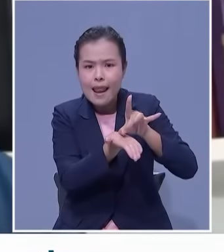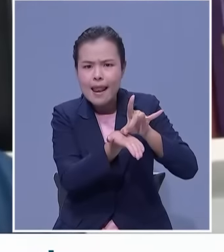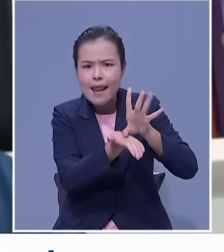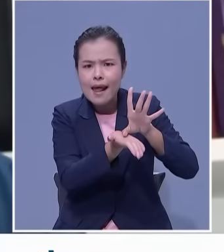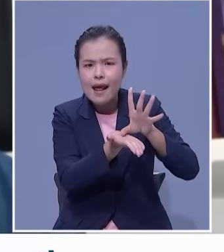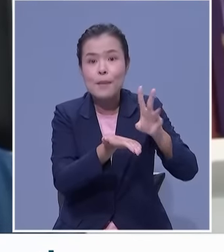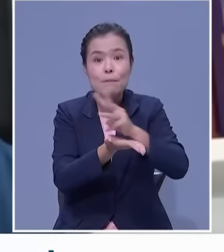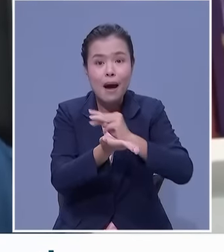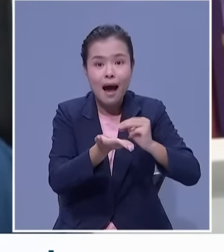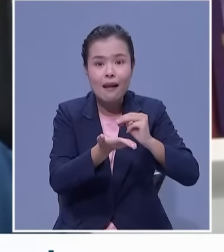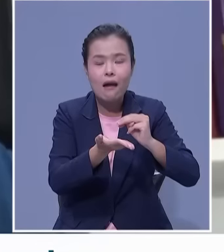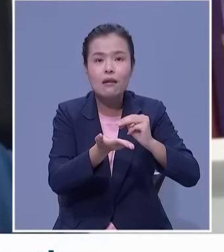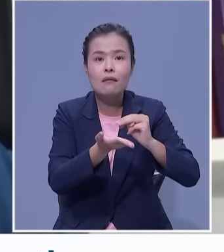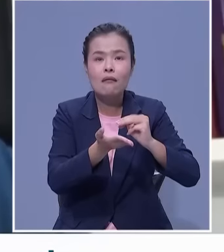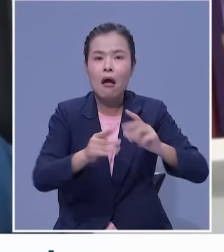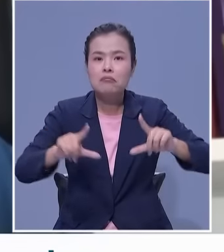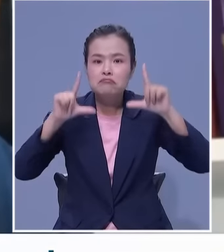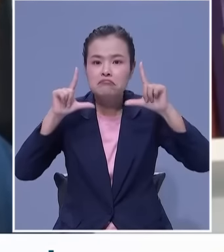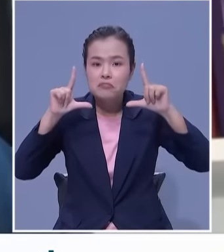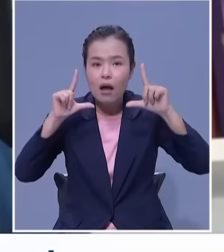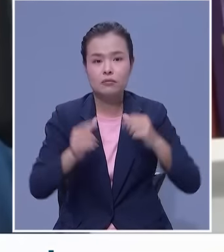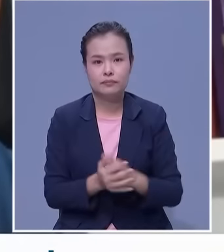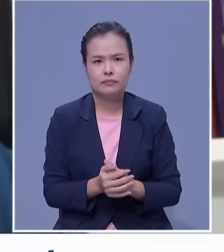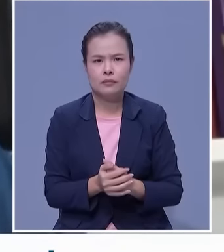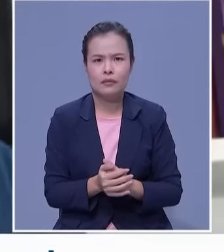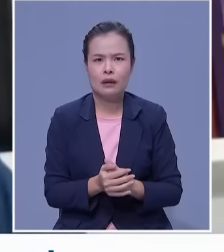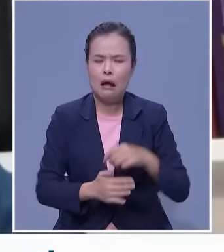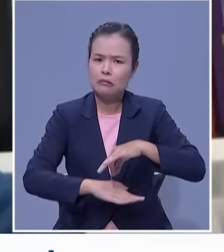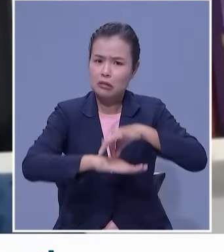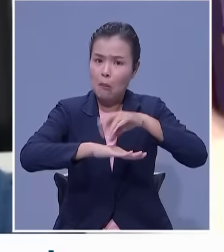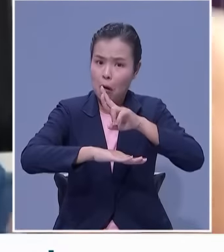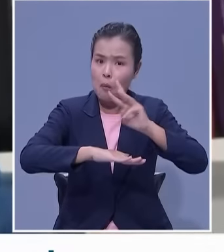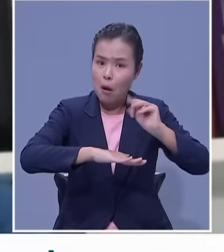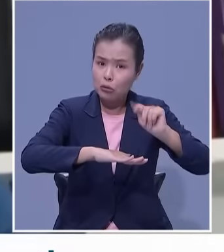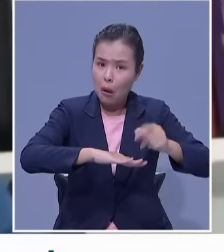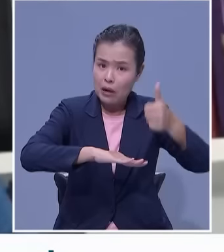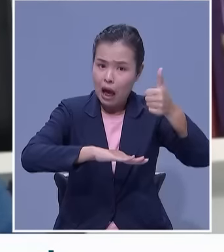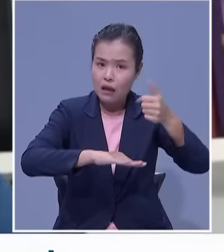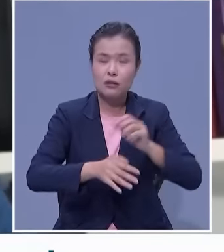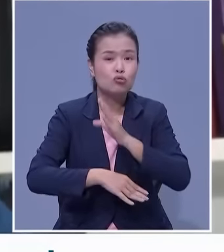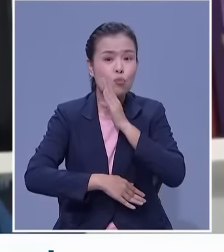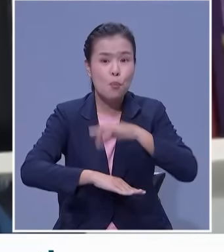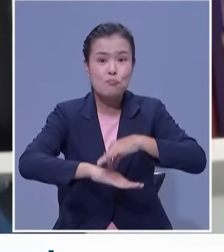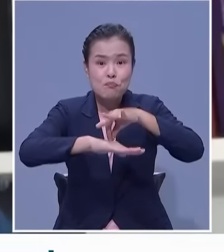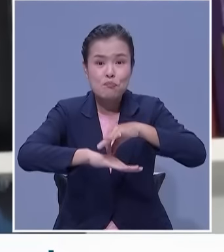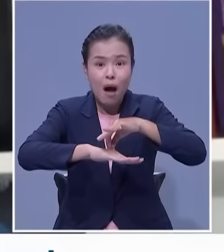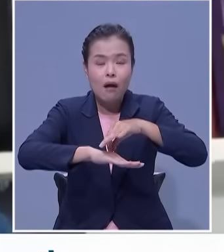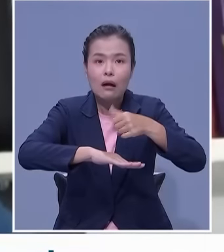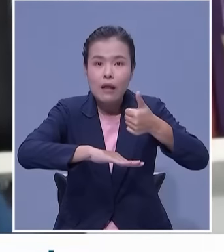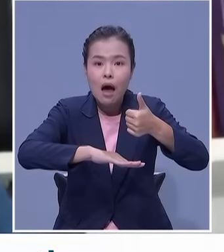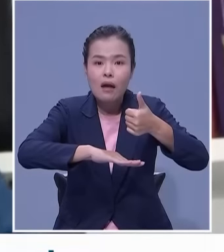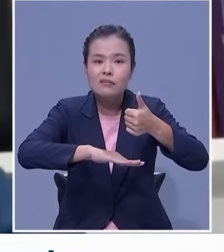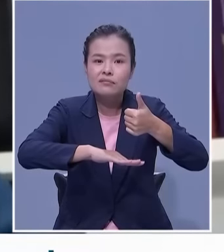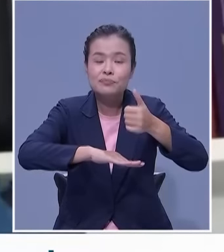มหาลัยชื่อดังเลยแล้วจะเอามาเป็นรัฐมนตรีแล้วเอาไปถ้าแต่งตั้งคนประเภทนี้มาเป็นนะครับผมว่า